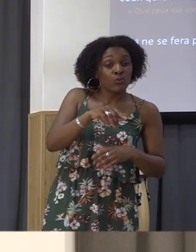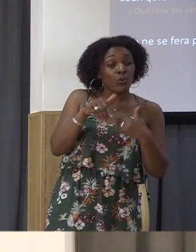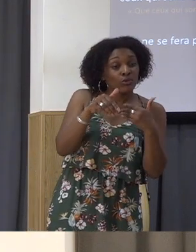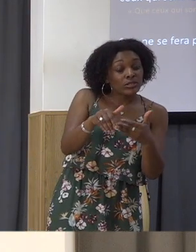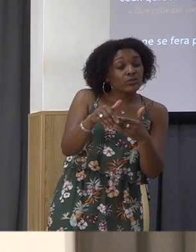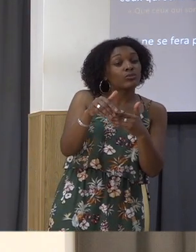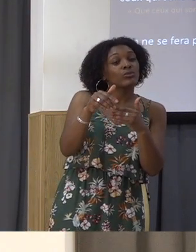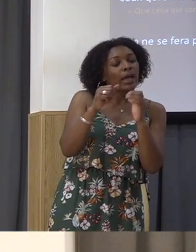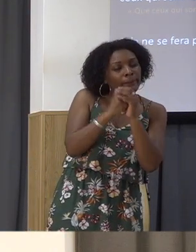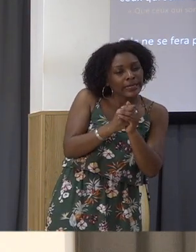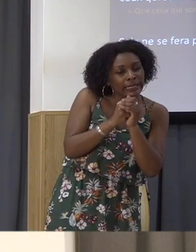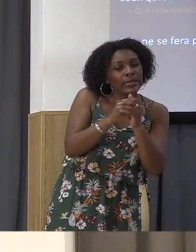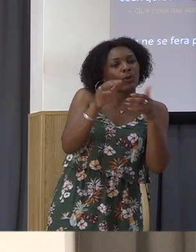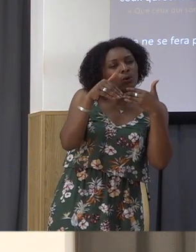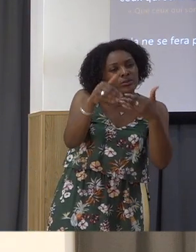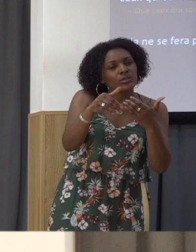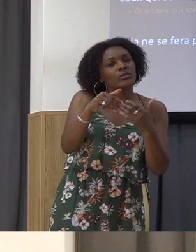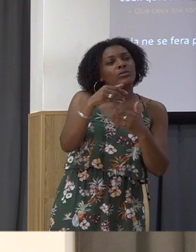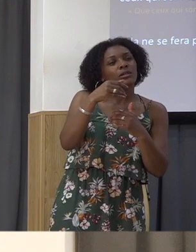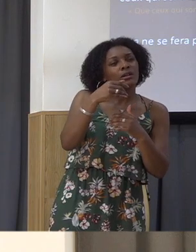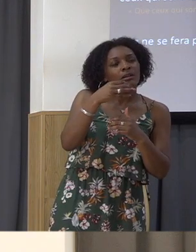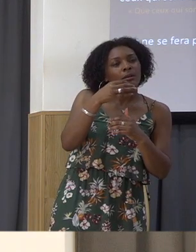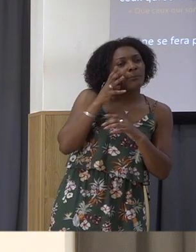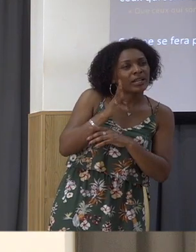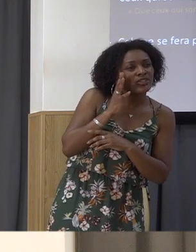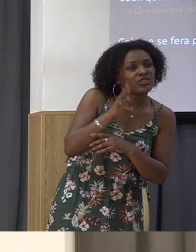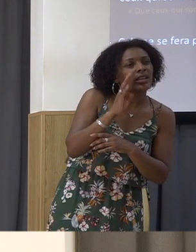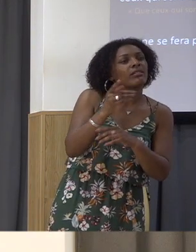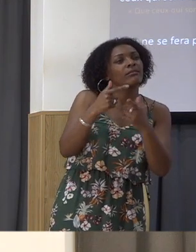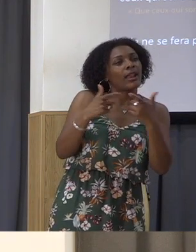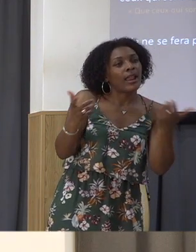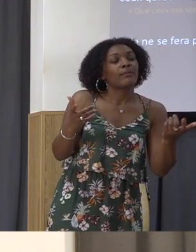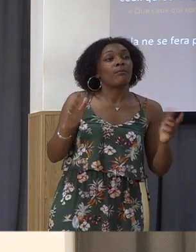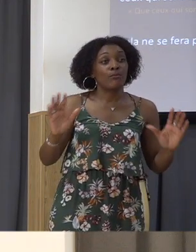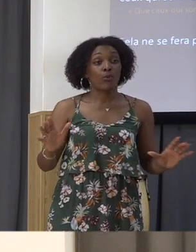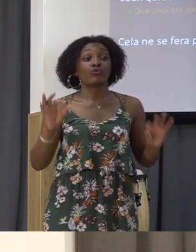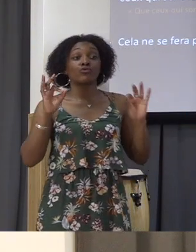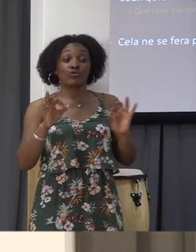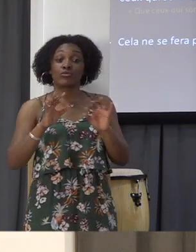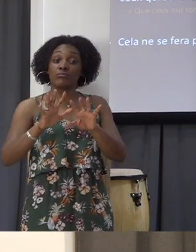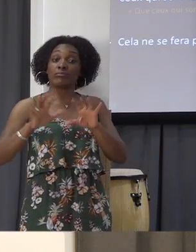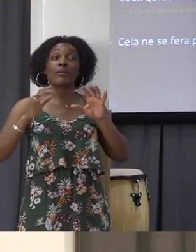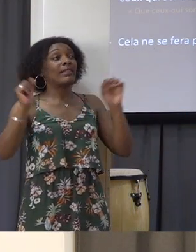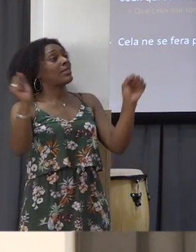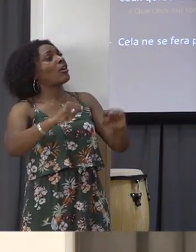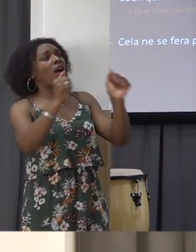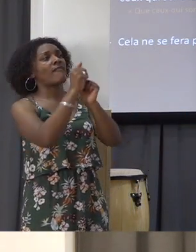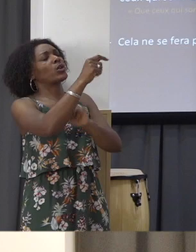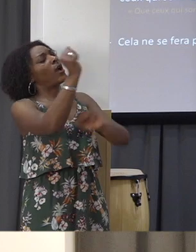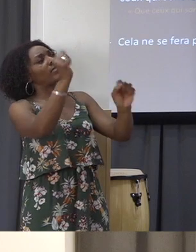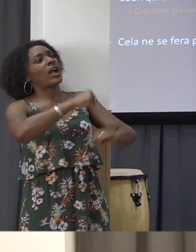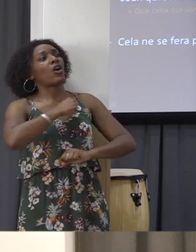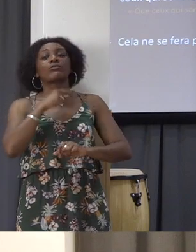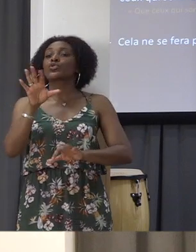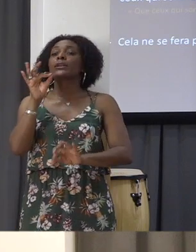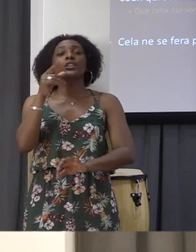au ministère de la parole. Cette proposition plut à toute l'assemblée. Ils élurent Étienne, homme plein de foi et d'Esprit